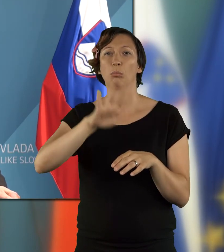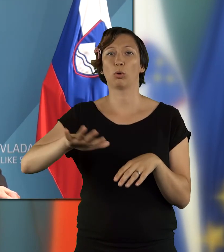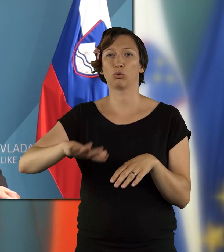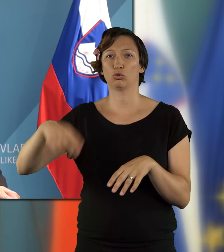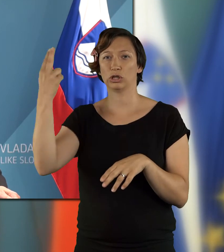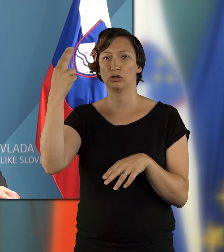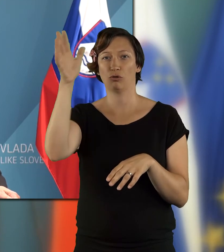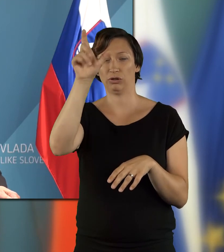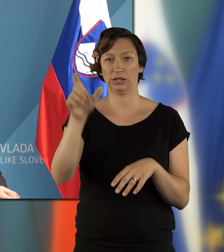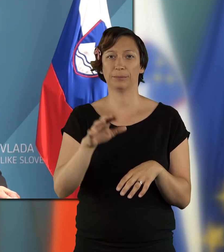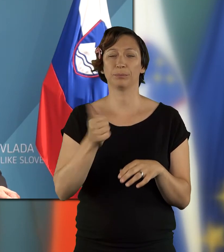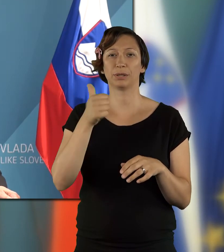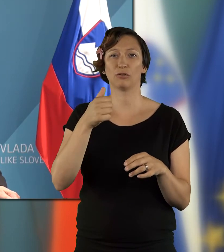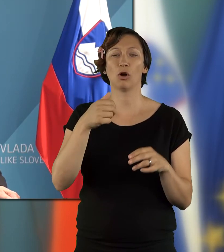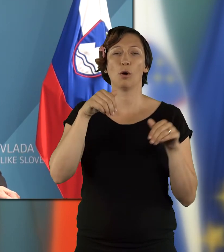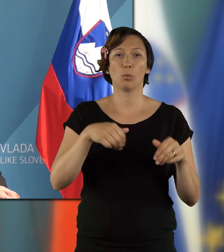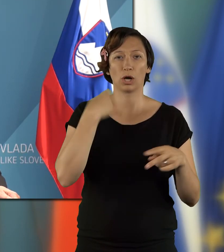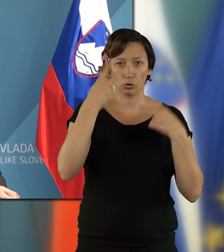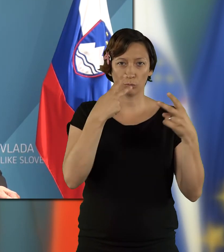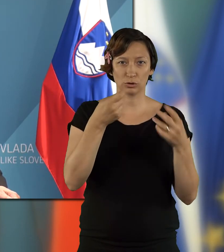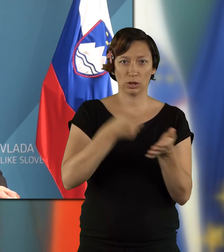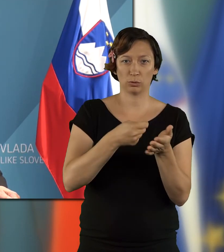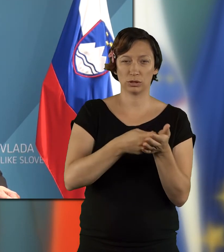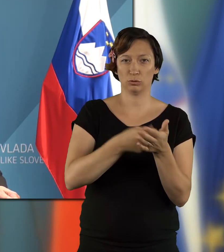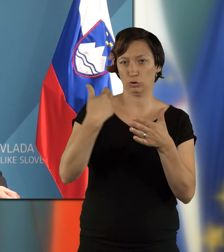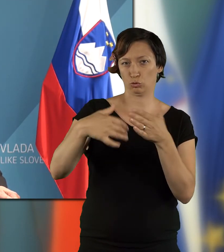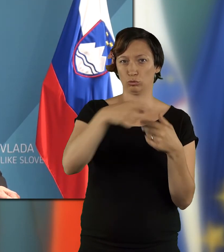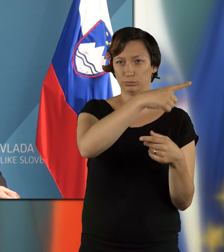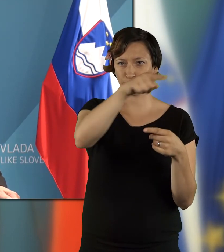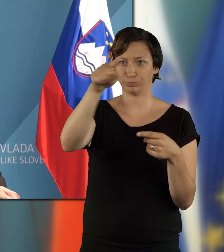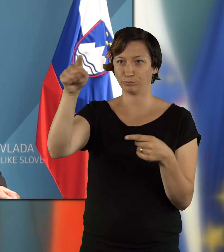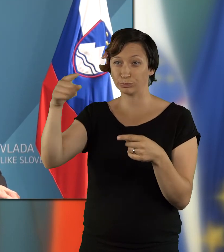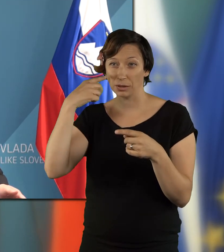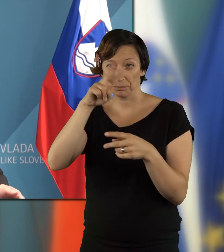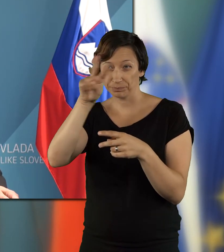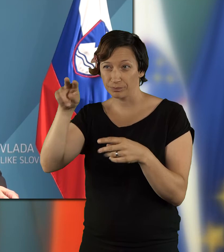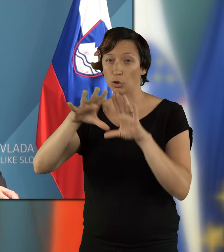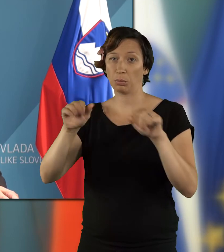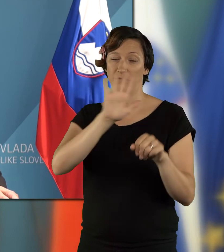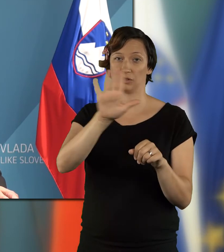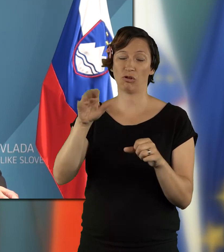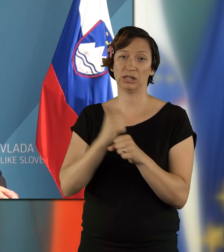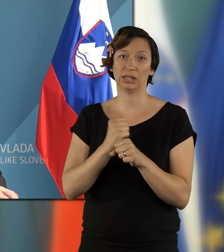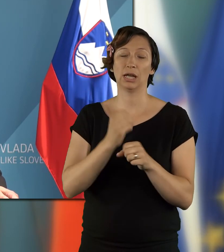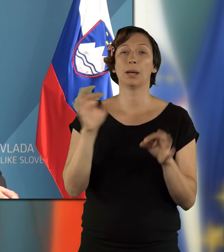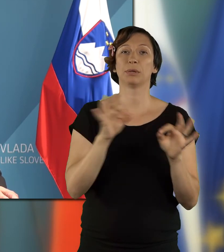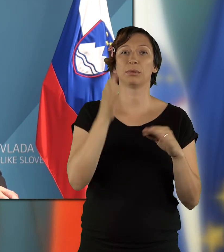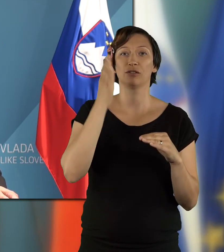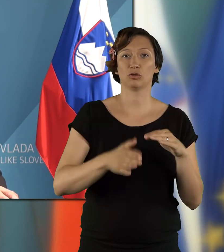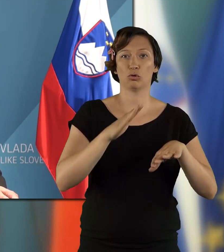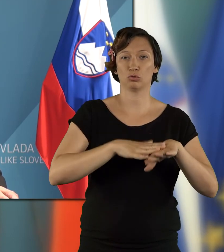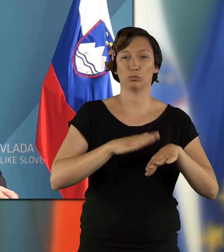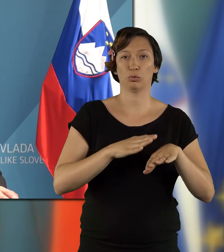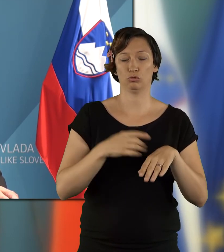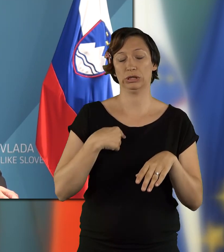Slovenije. Najprej morajo komisije, ki ocenjujejo škodo, opraviti svoje delo, pripraviti končno poročilo.